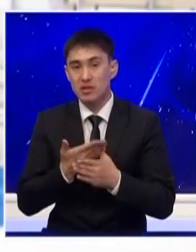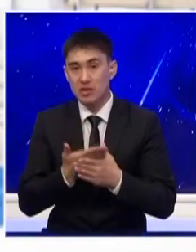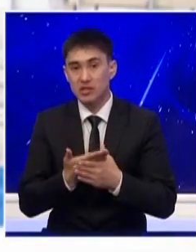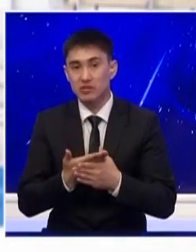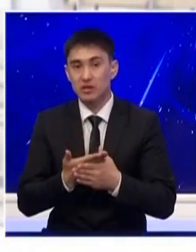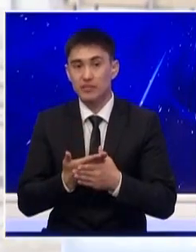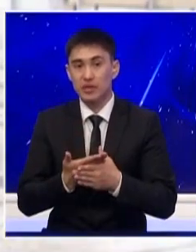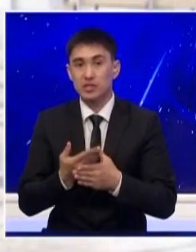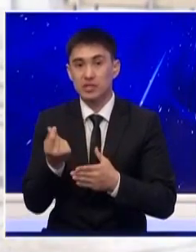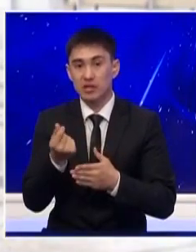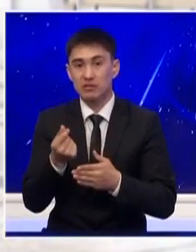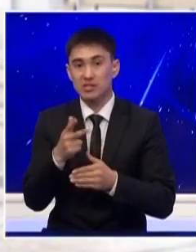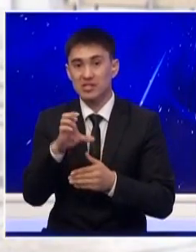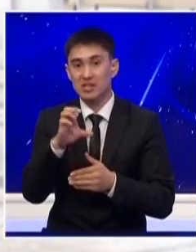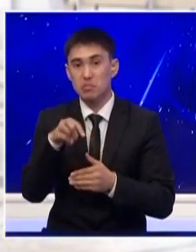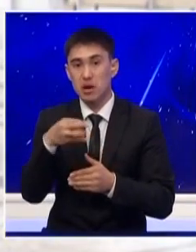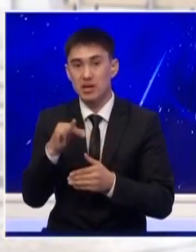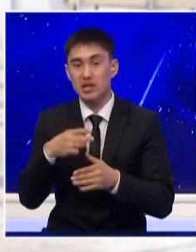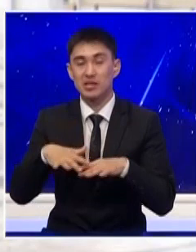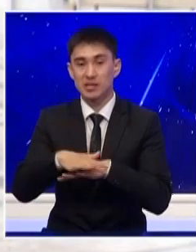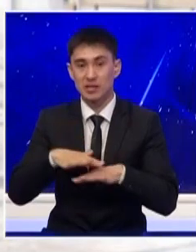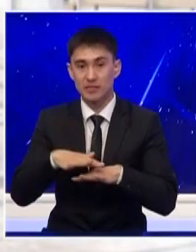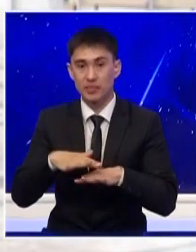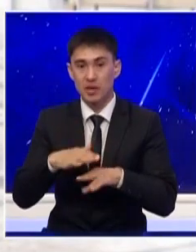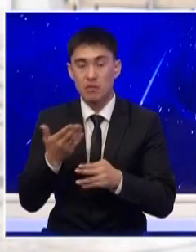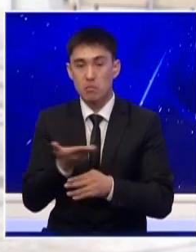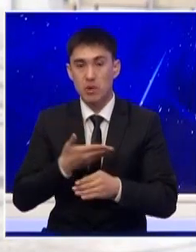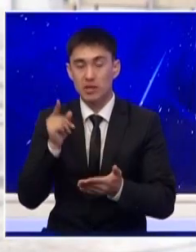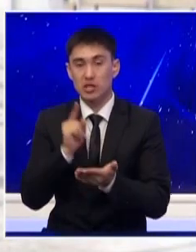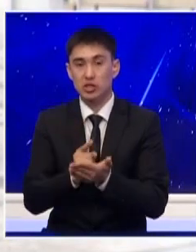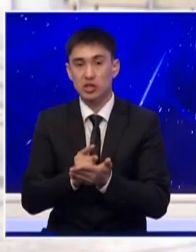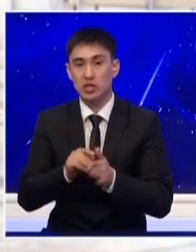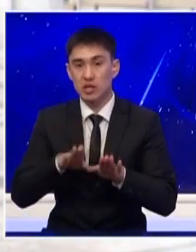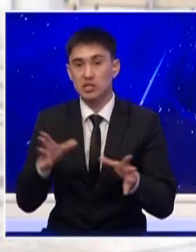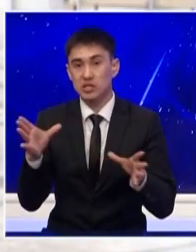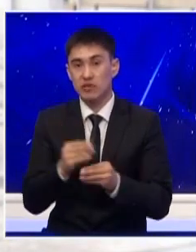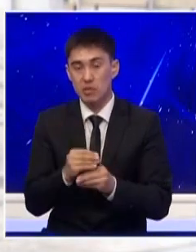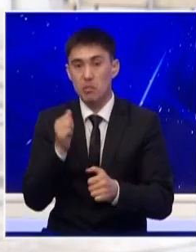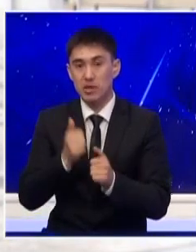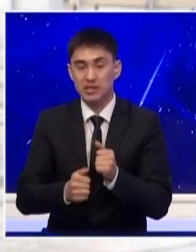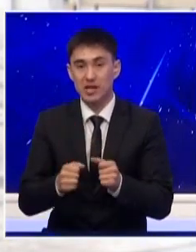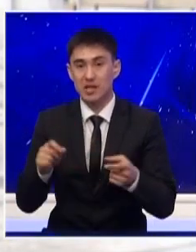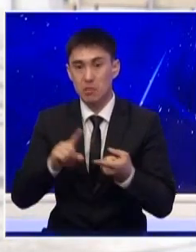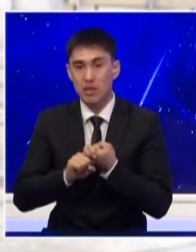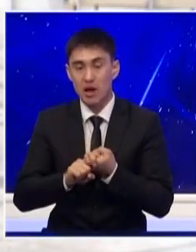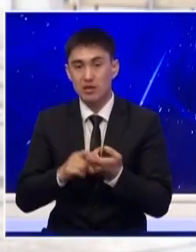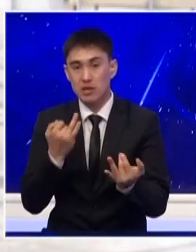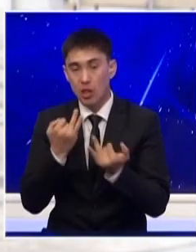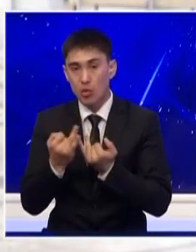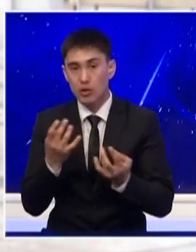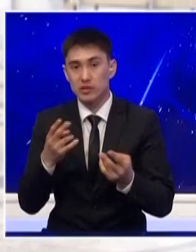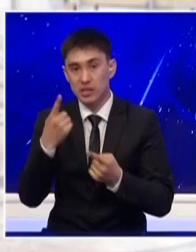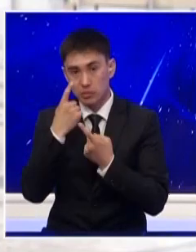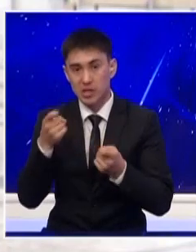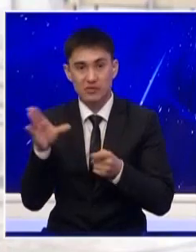со средствами массовой информации и населением. То есть мы должны находиться с вами в постоянном контакте и диалоге,